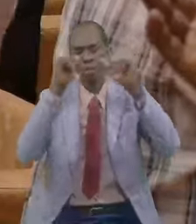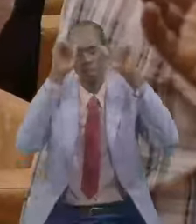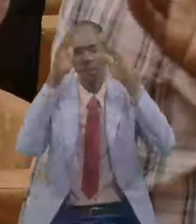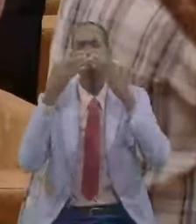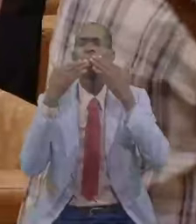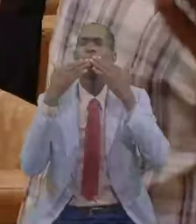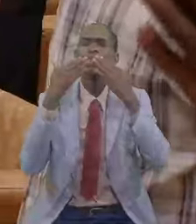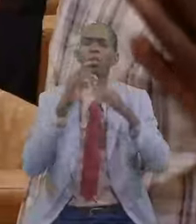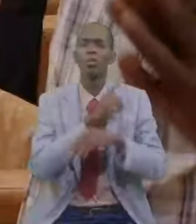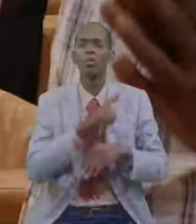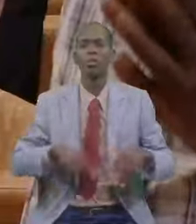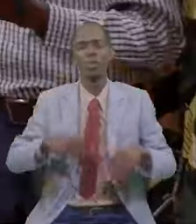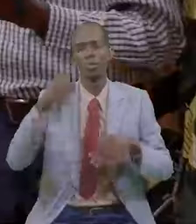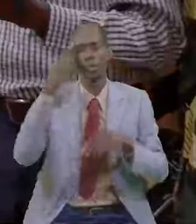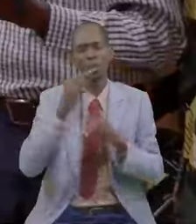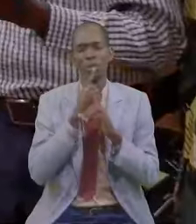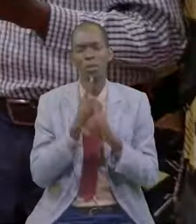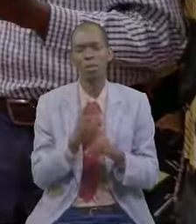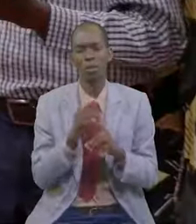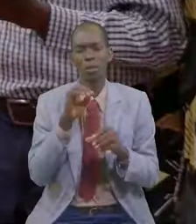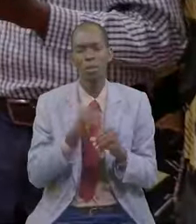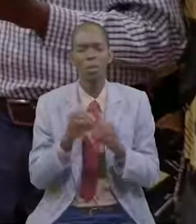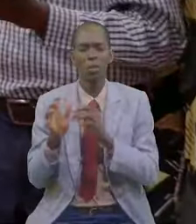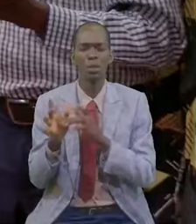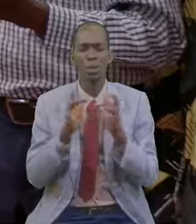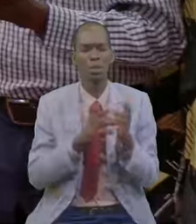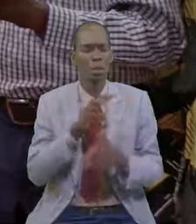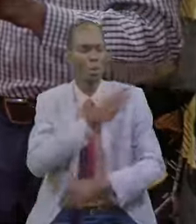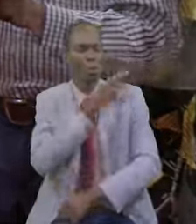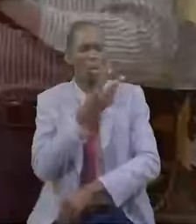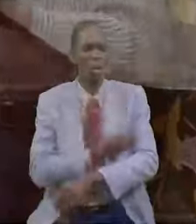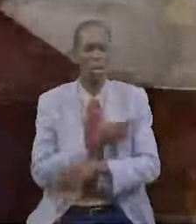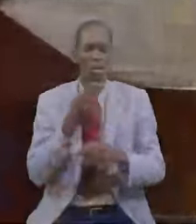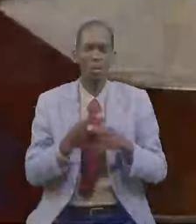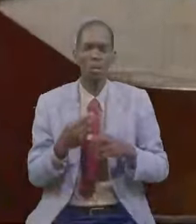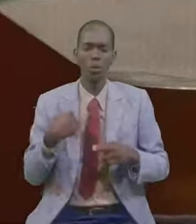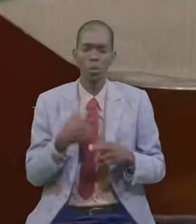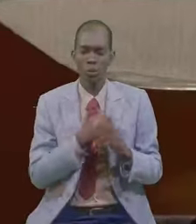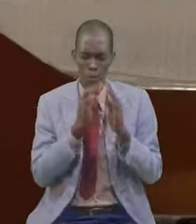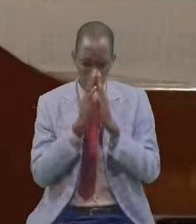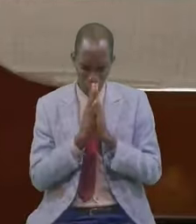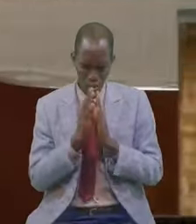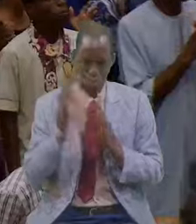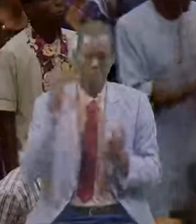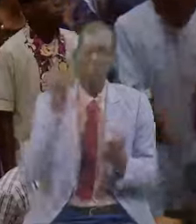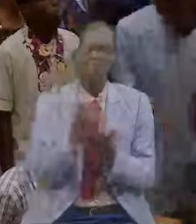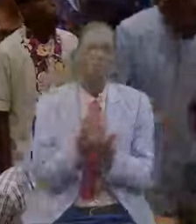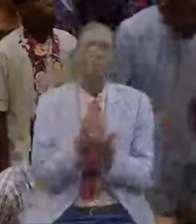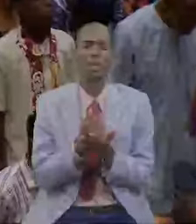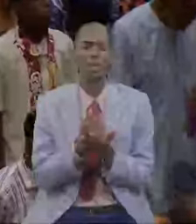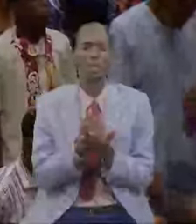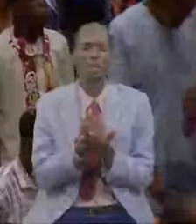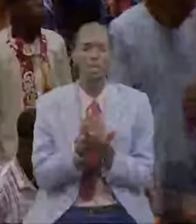Seigneur pour la réponse. Au nom puissant de Jésus, nous prions. Amen.